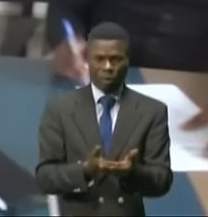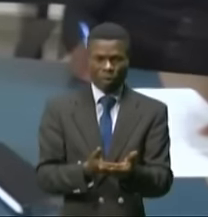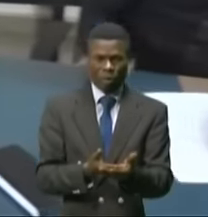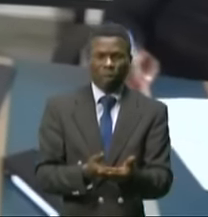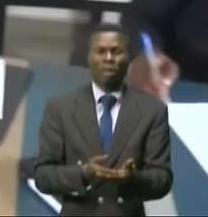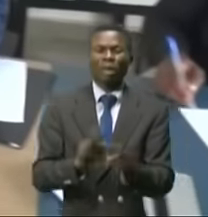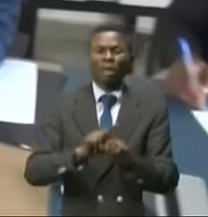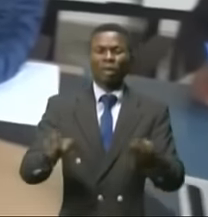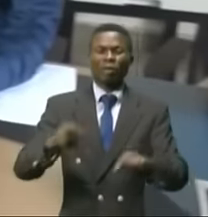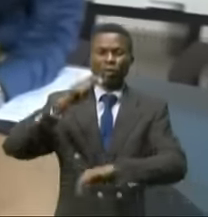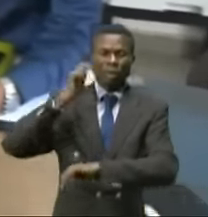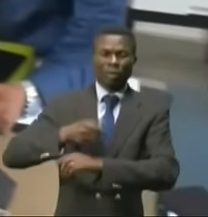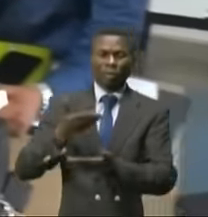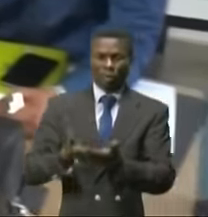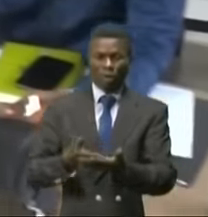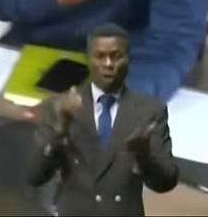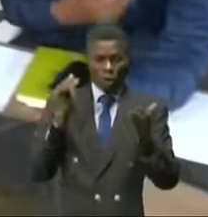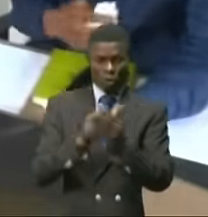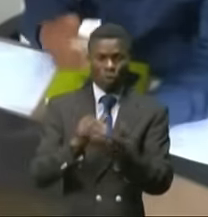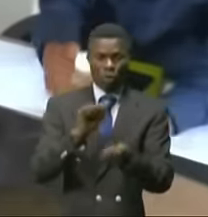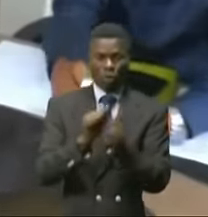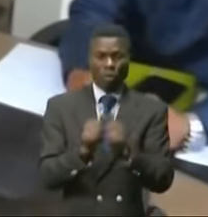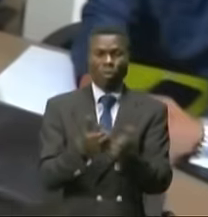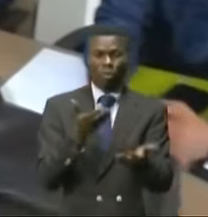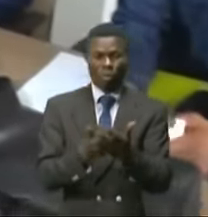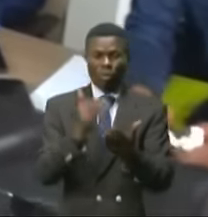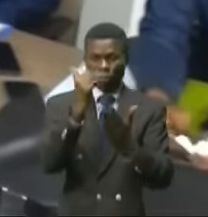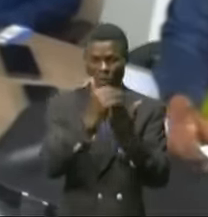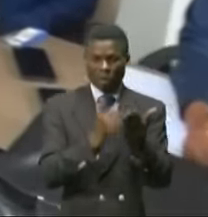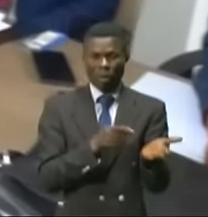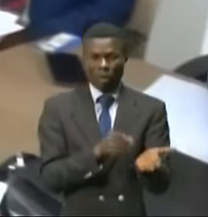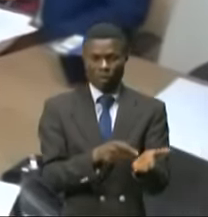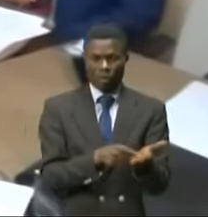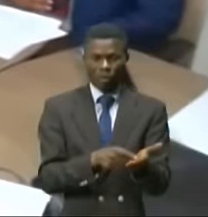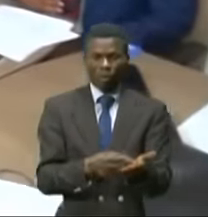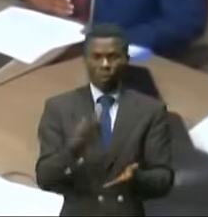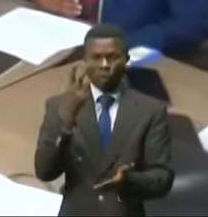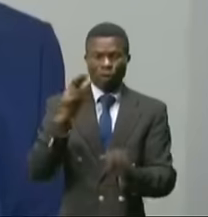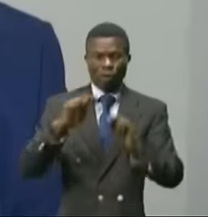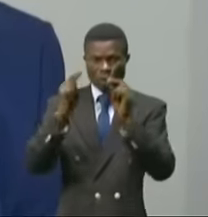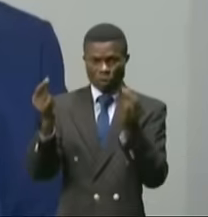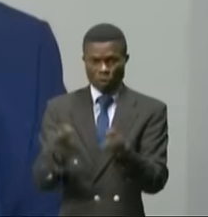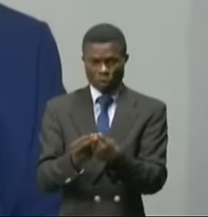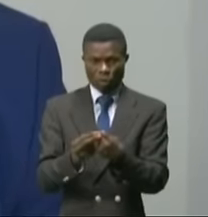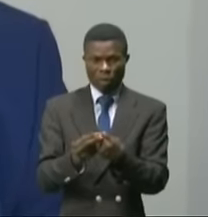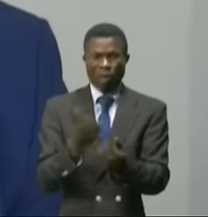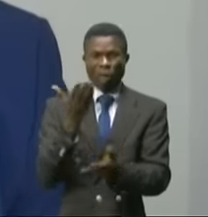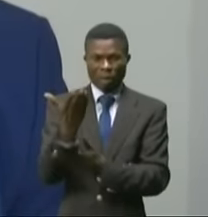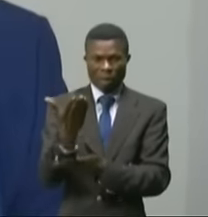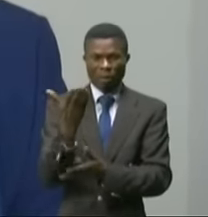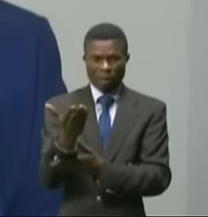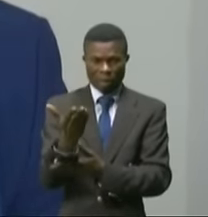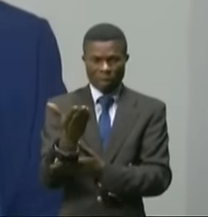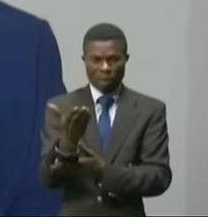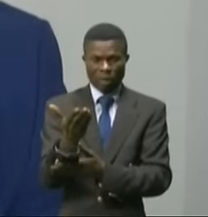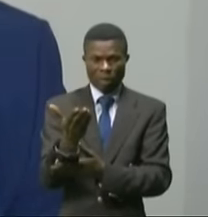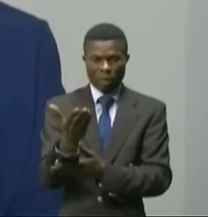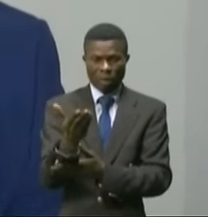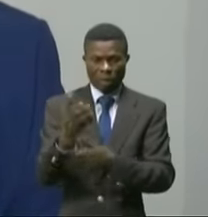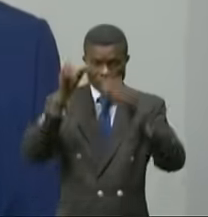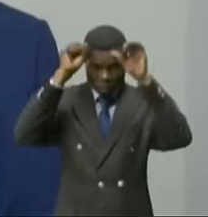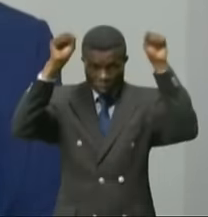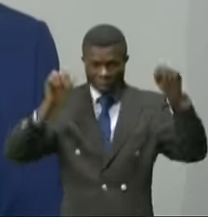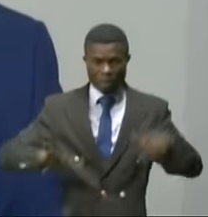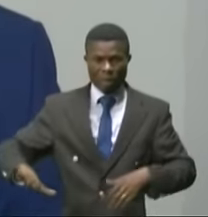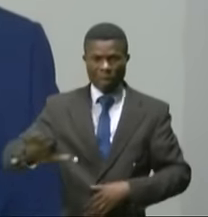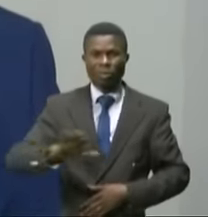judiciaire. Face à ce qui précède, nos deux organisations recommandent au président de